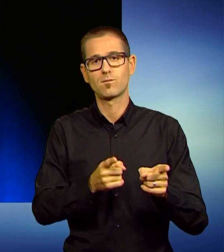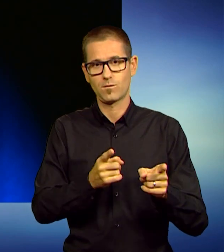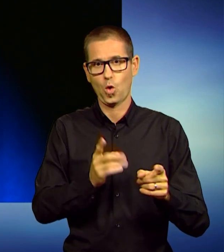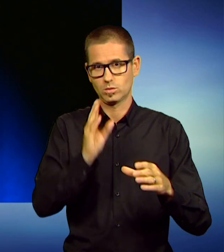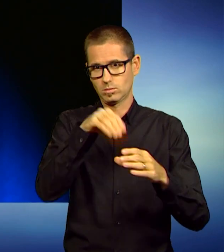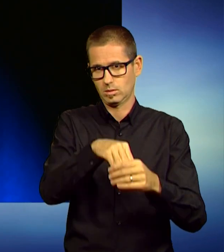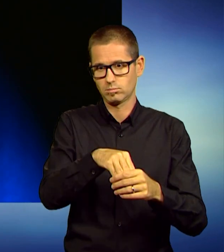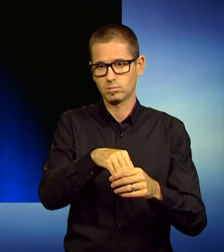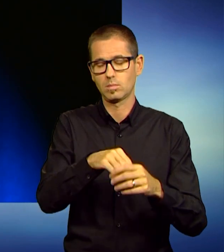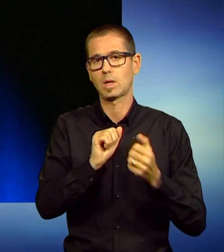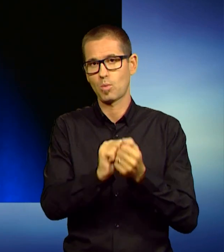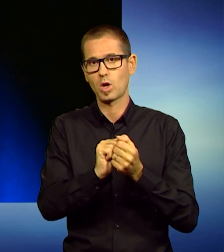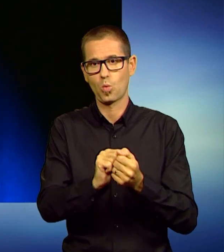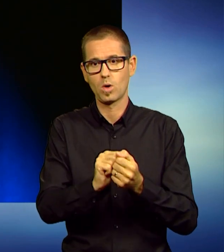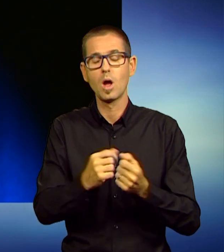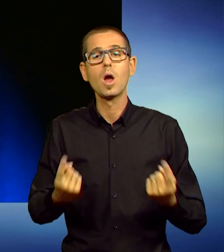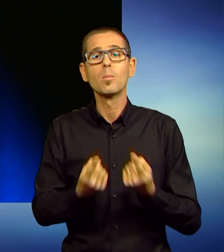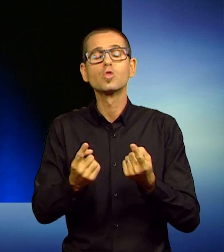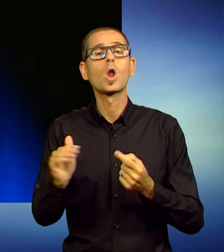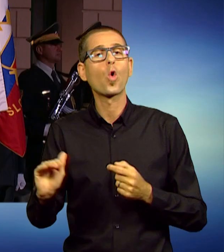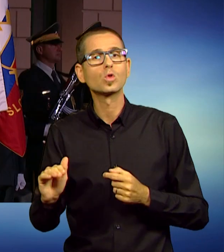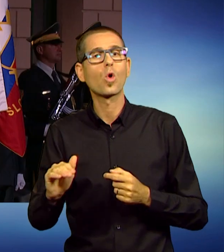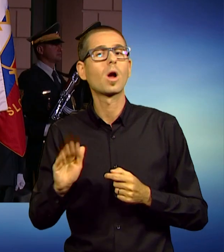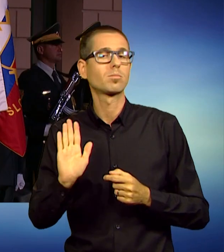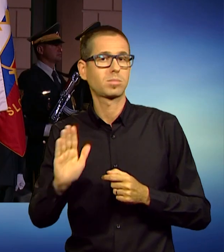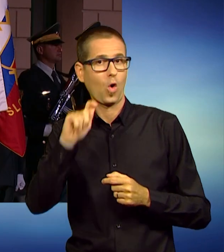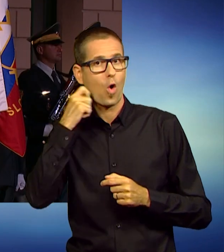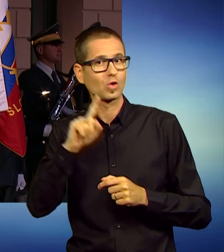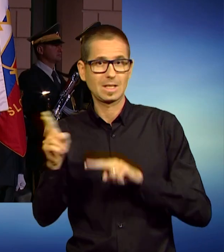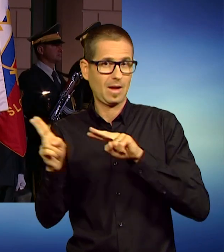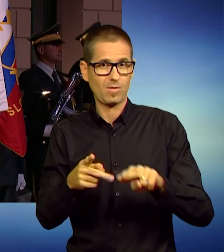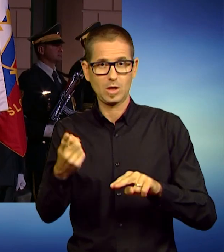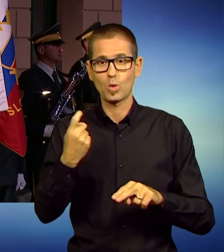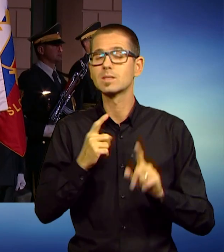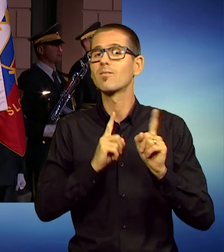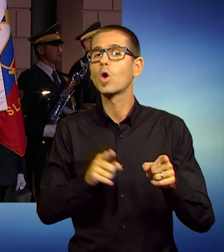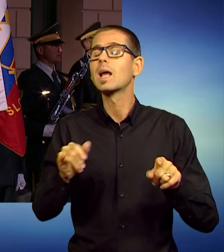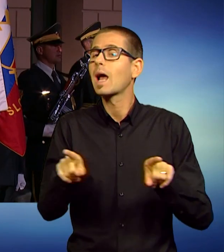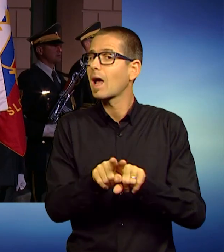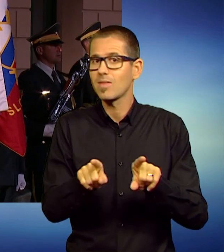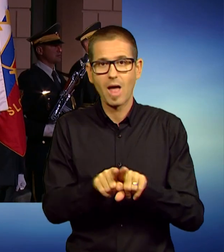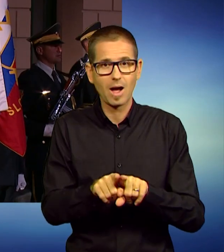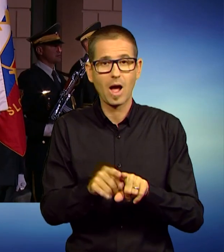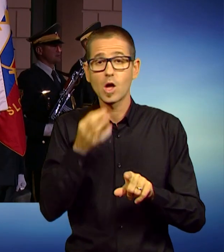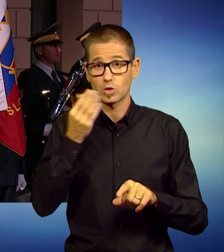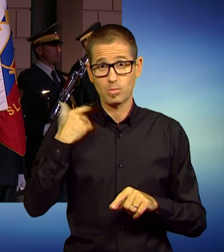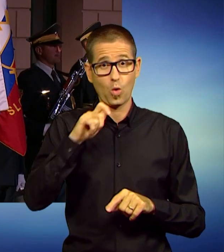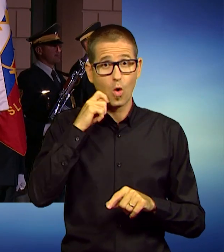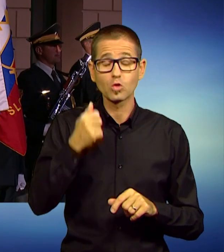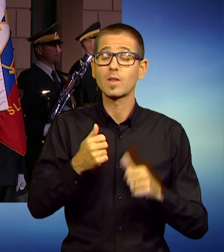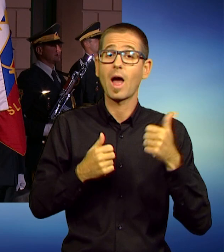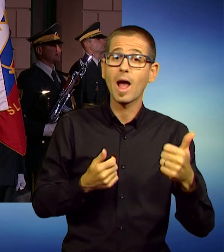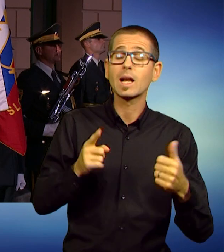boril. Bolečina otroka, katerega oče se ni vrnil iz vojne, je enaka, pa če je bil oče na